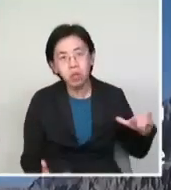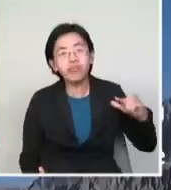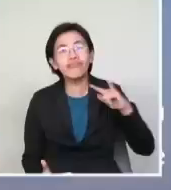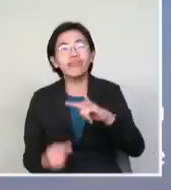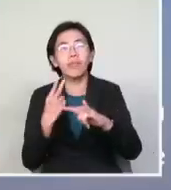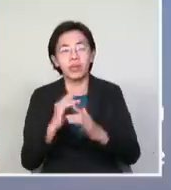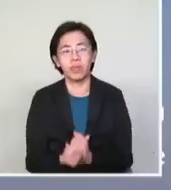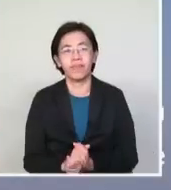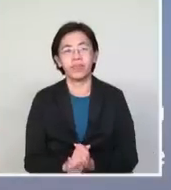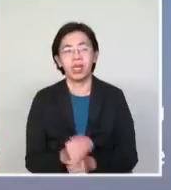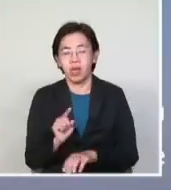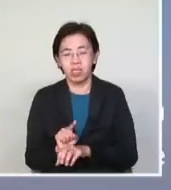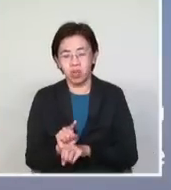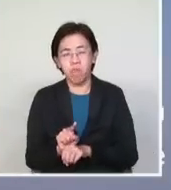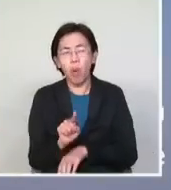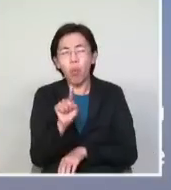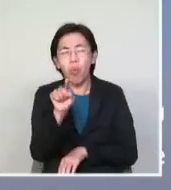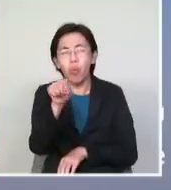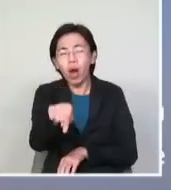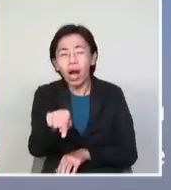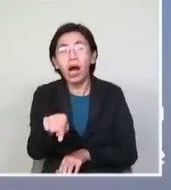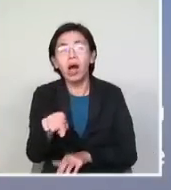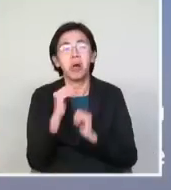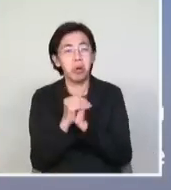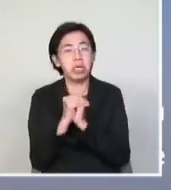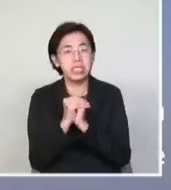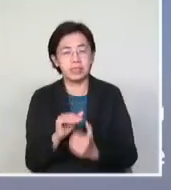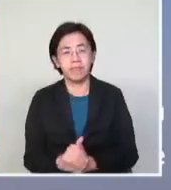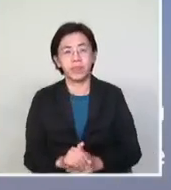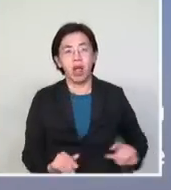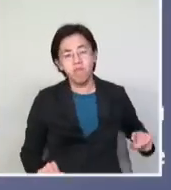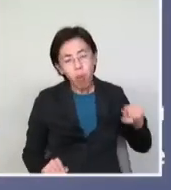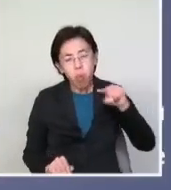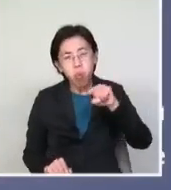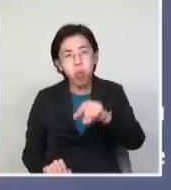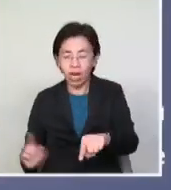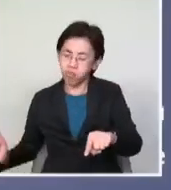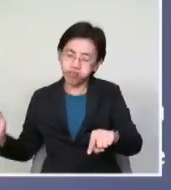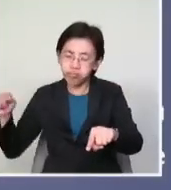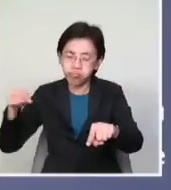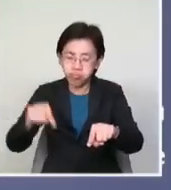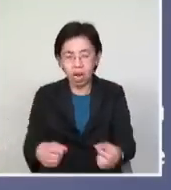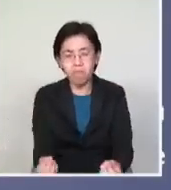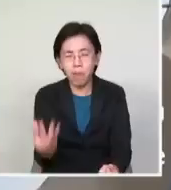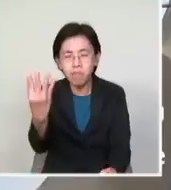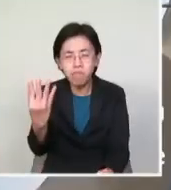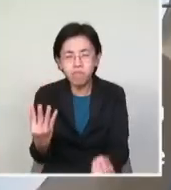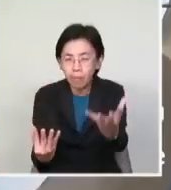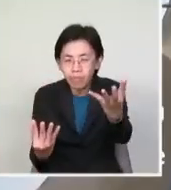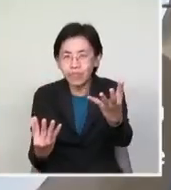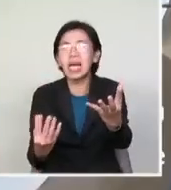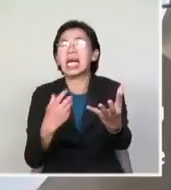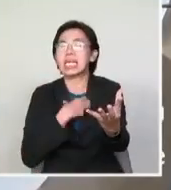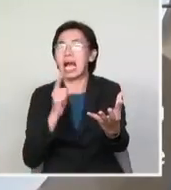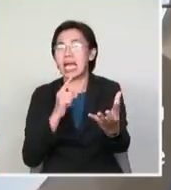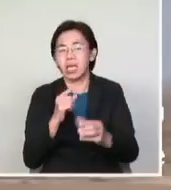อกด้วยว่าขีปนาวุธของจีนในครั้งนี้เนี่ยก็มีการยิงเพื่อที่จะแสดง ศักยภาพนะคะแล้วก็ปรับปรุงศักยภ